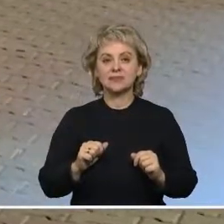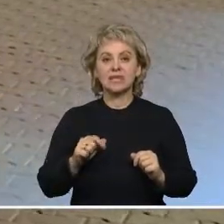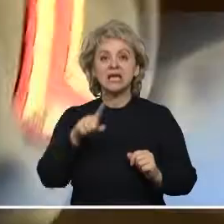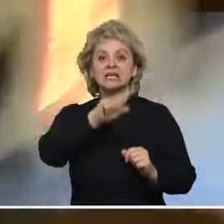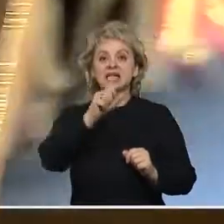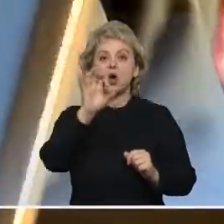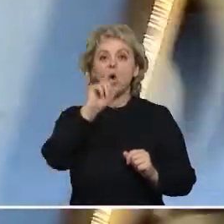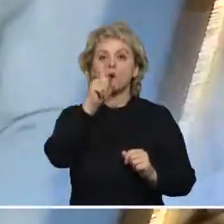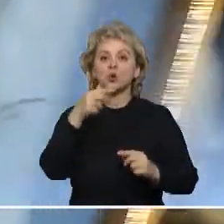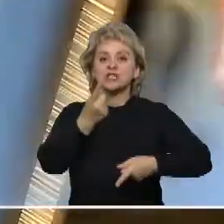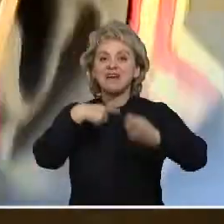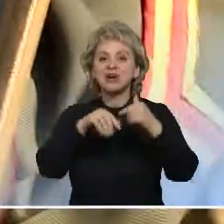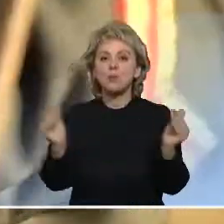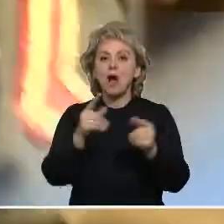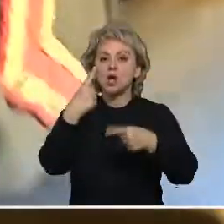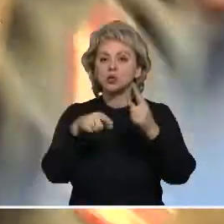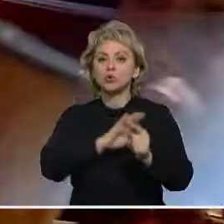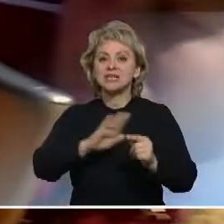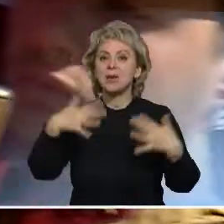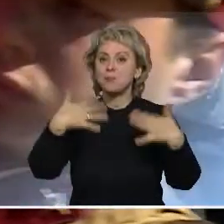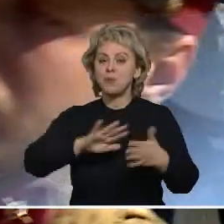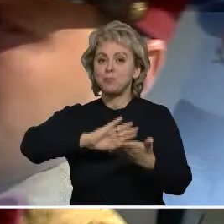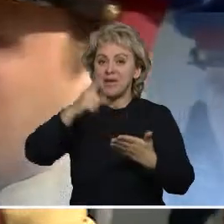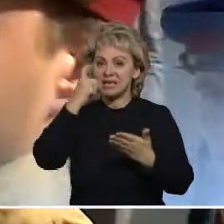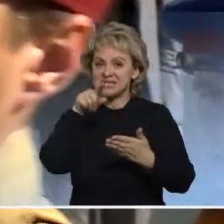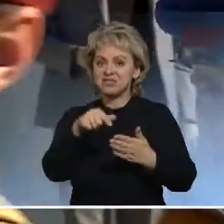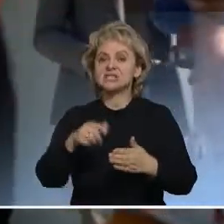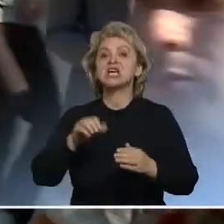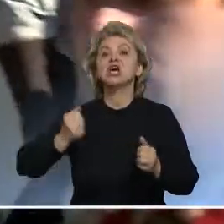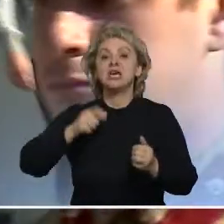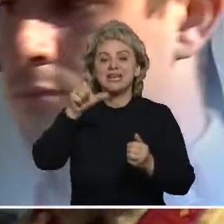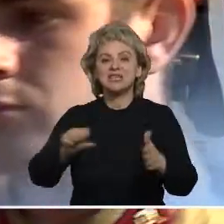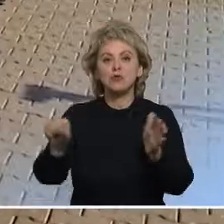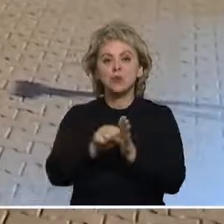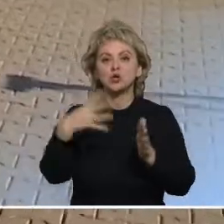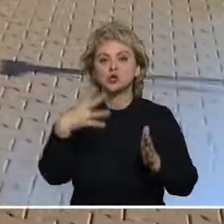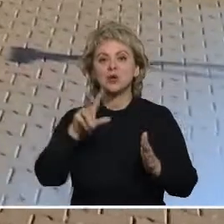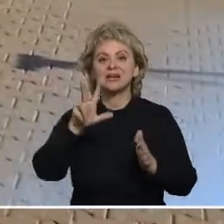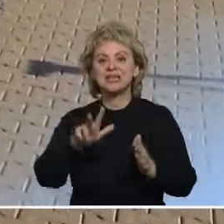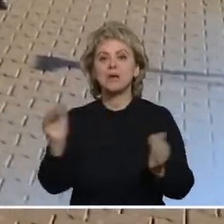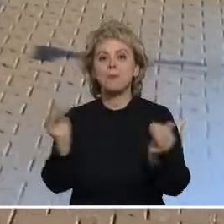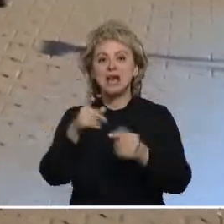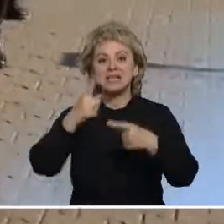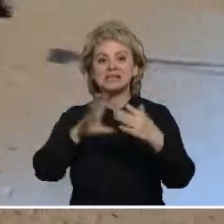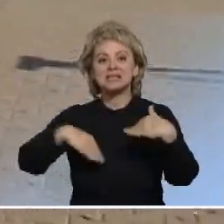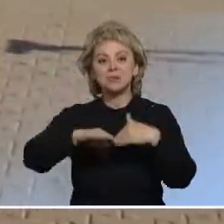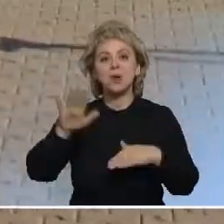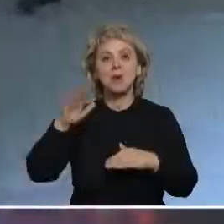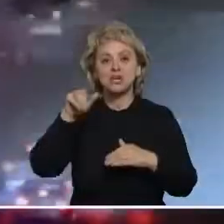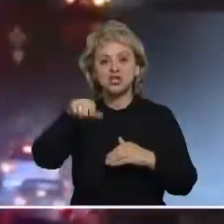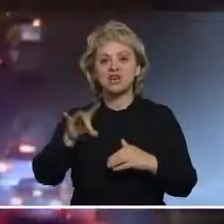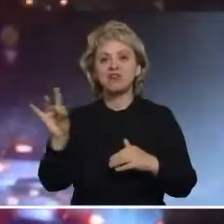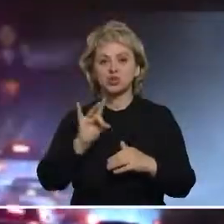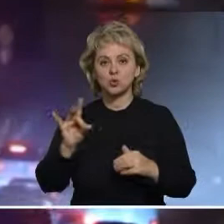Захар Окружко возвращается на малую родину не пропавшим без вести. С рядовым, погибшим в 43-м на Малой Земле, попрощались в Ростове.